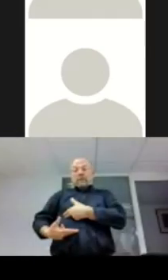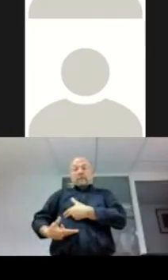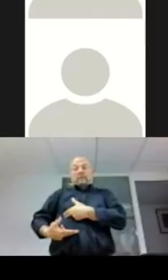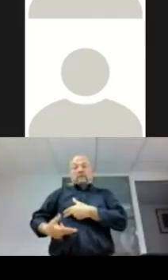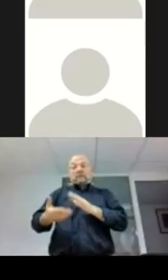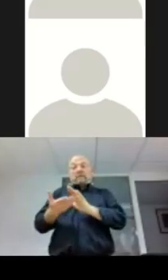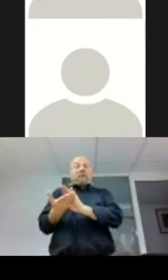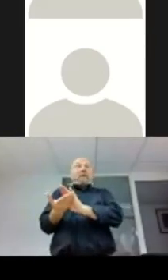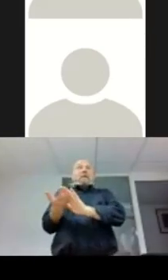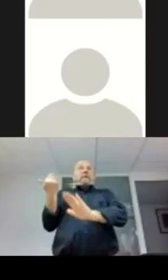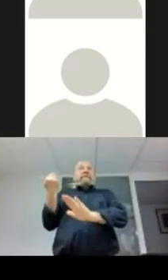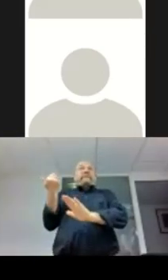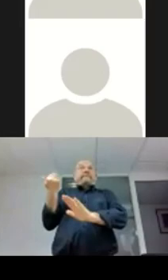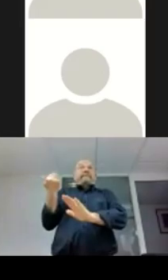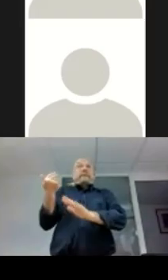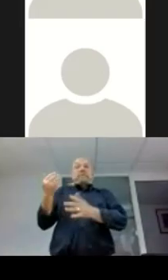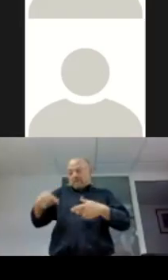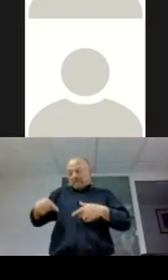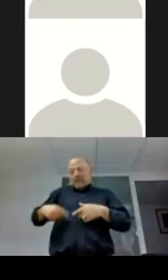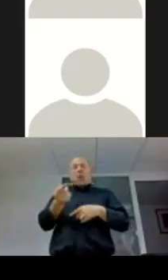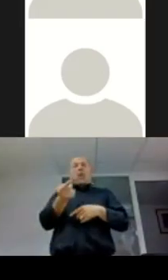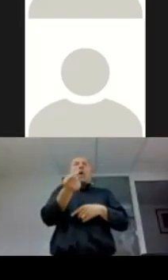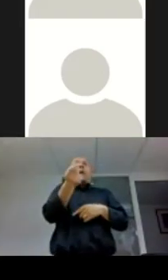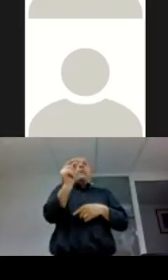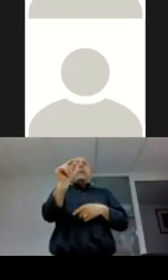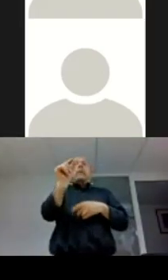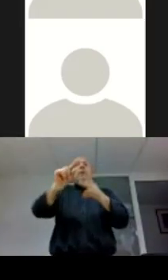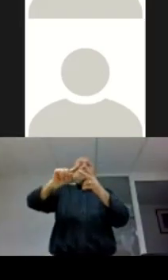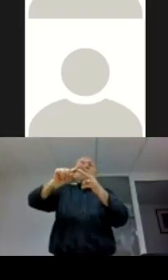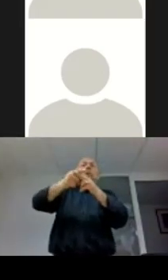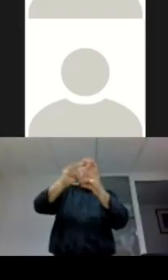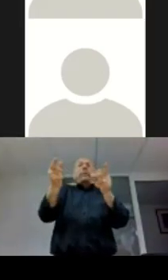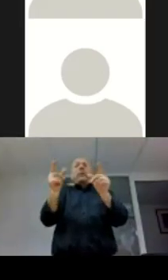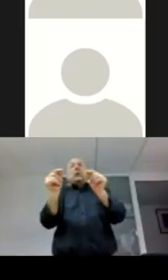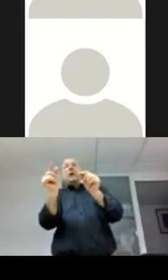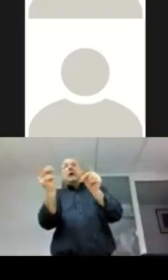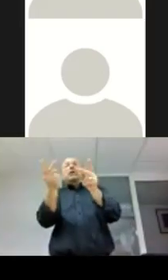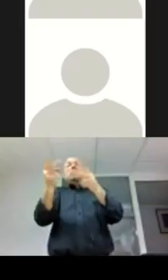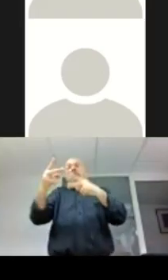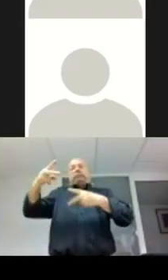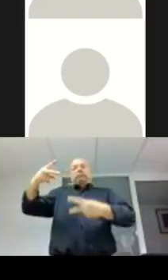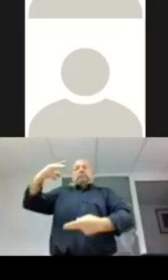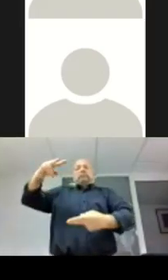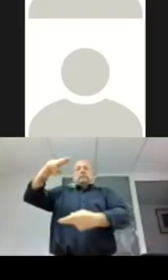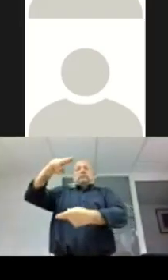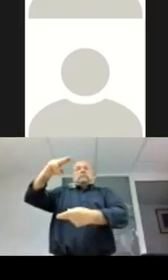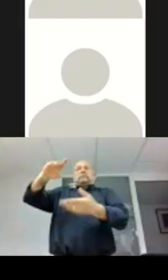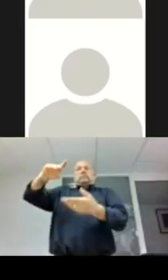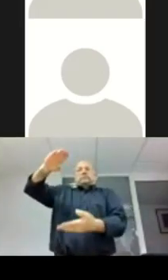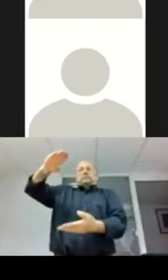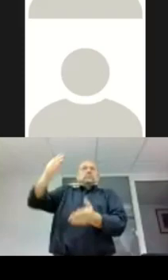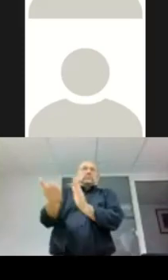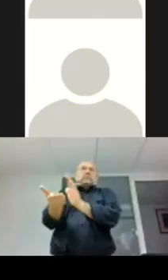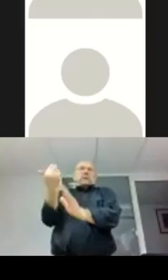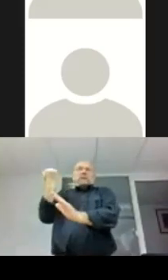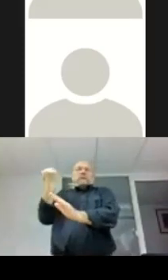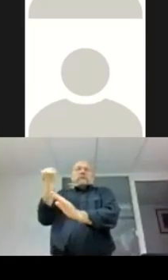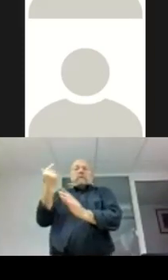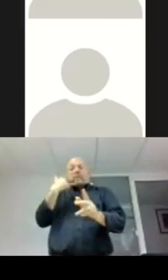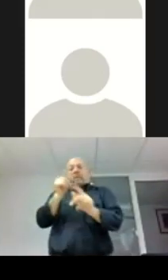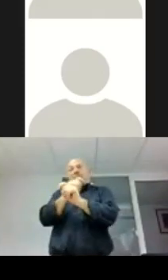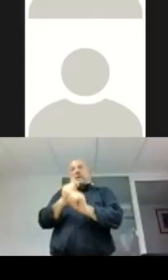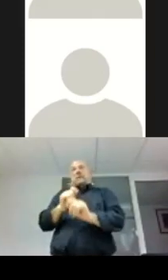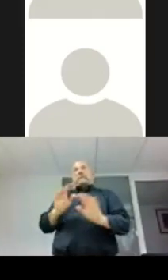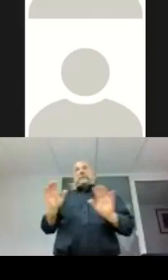relativement petite, toute la zone bleutée correspond à la zone qu'on retire, ce qui peut être parfois un petit peu inquiétant pour vous, mais qui